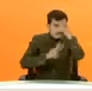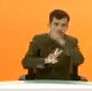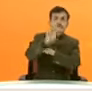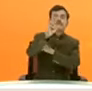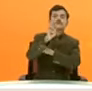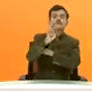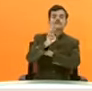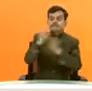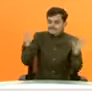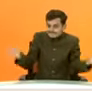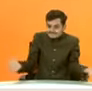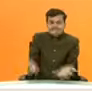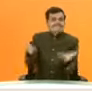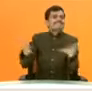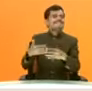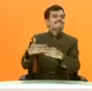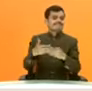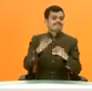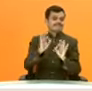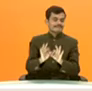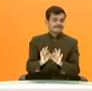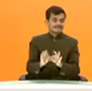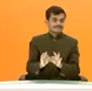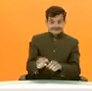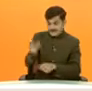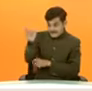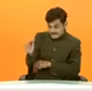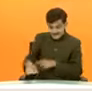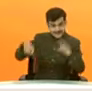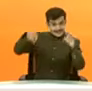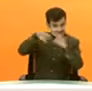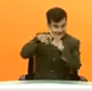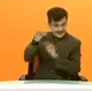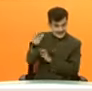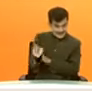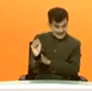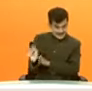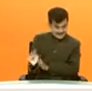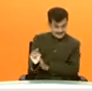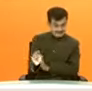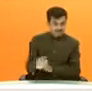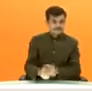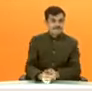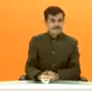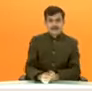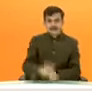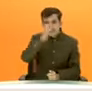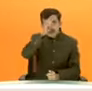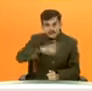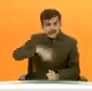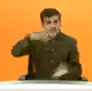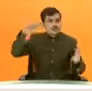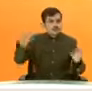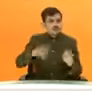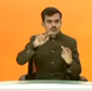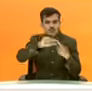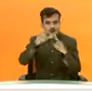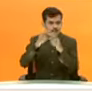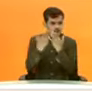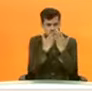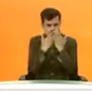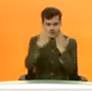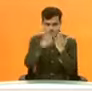बहुत प्रेरित करने वाला है। डॉक्टर के कस्तूरीरंगन जी ने देश की नई राष्ट्रीय शिक्षा नीति तैयार